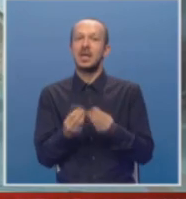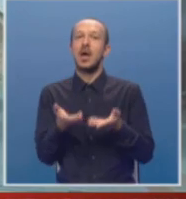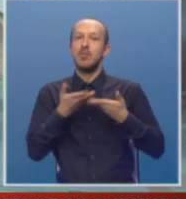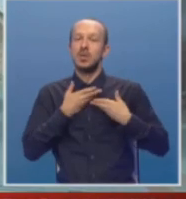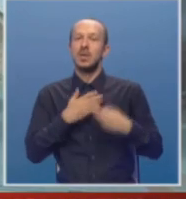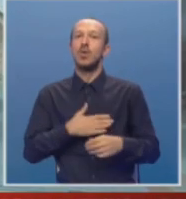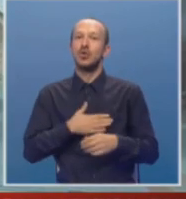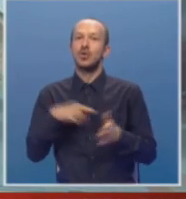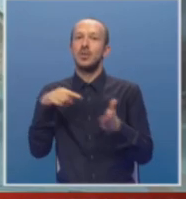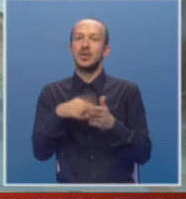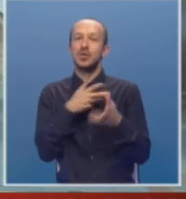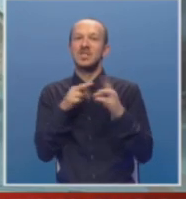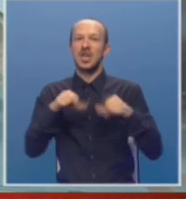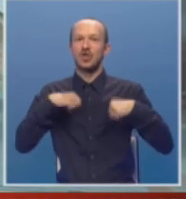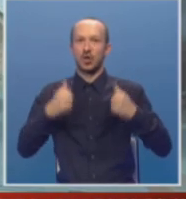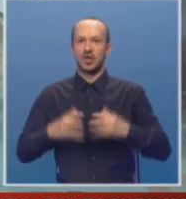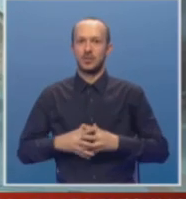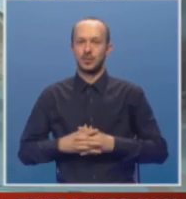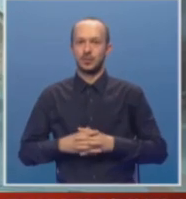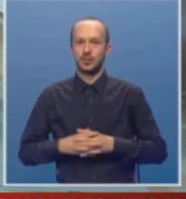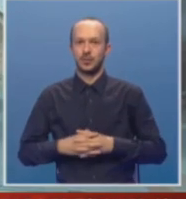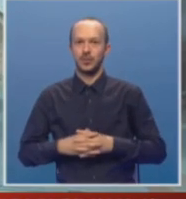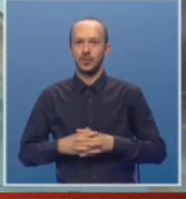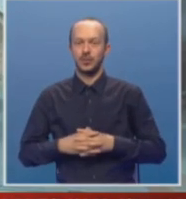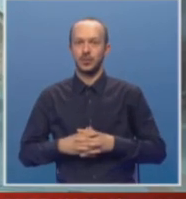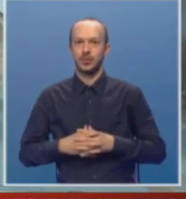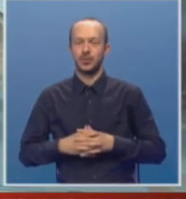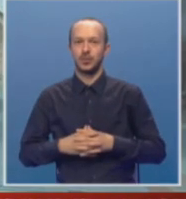postane poželjno mjesto za život.